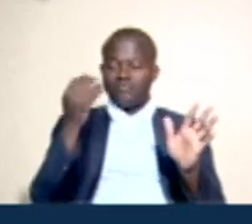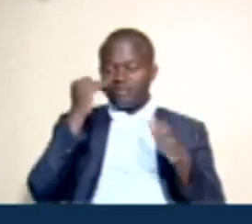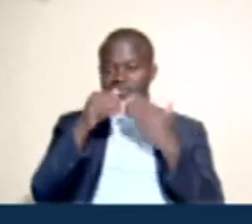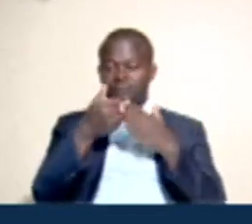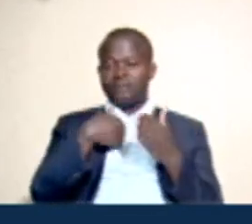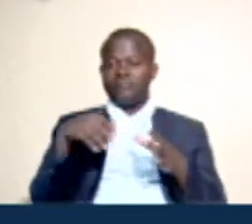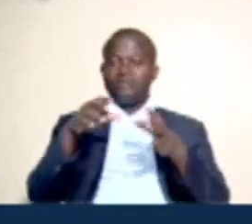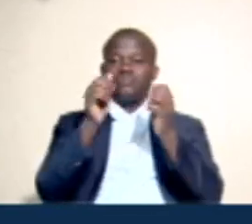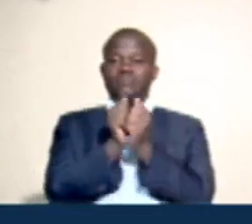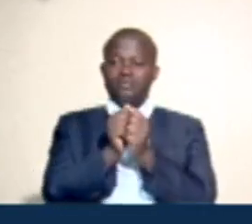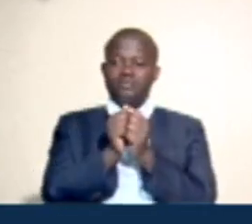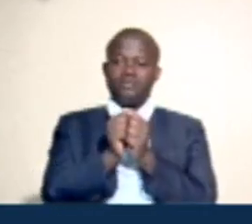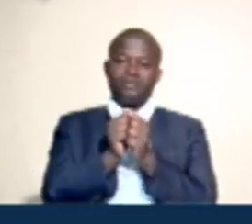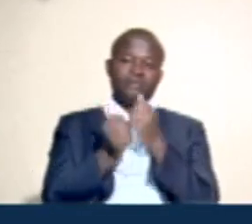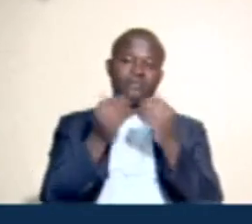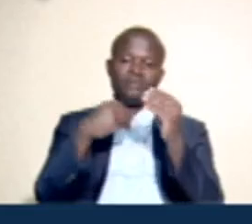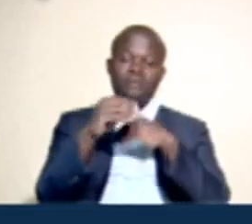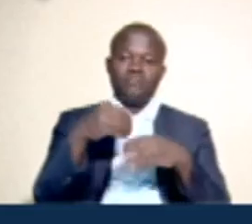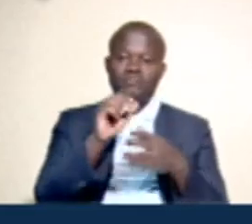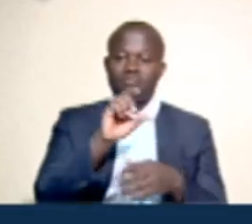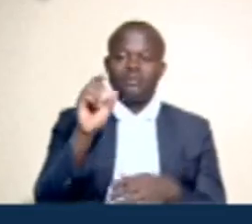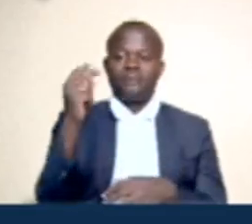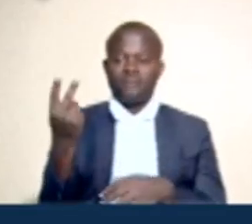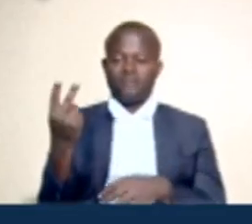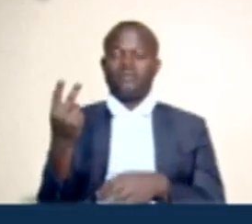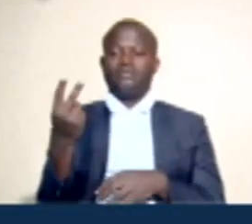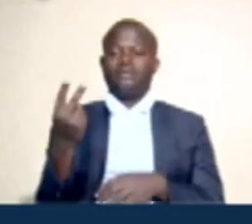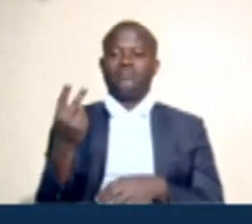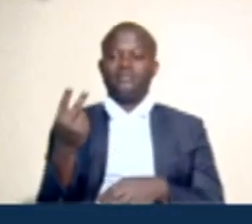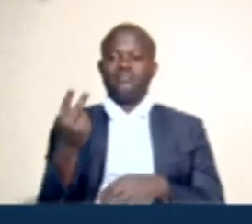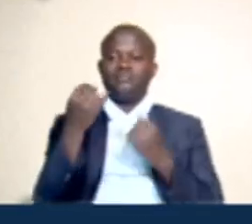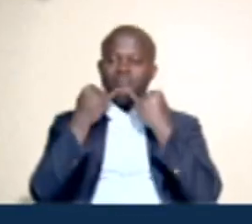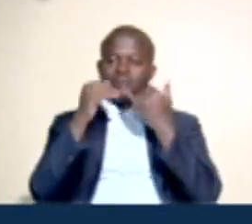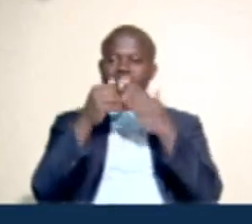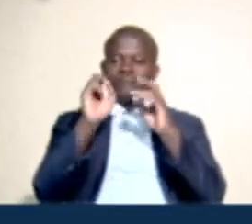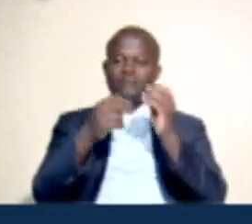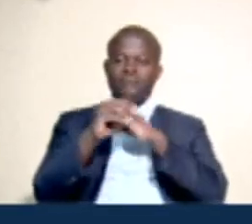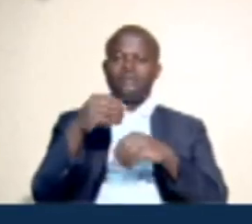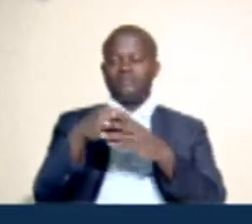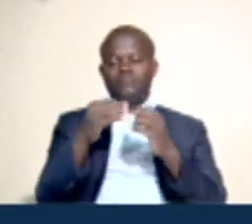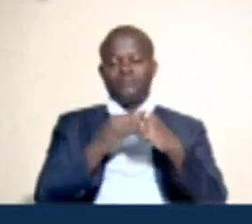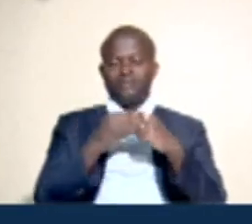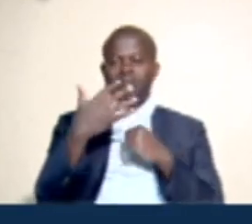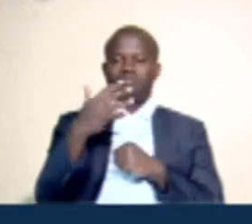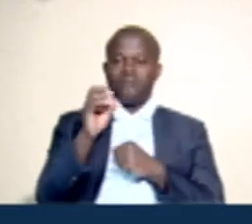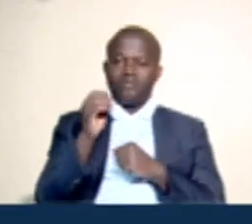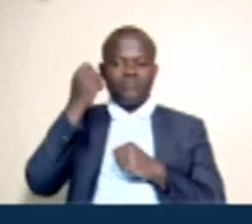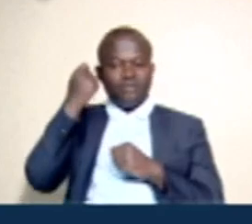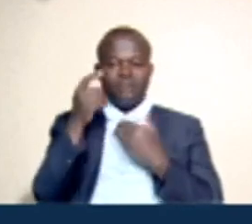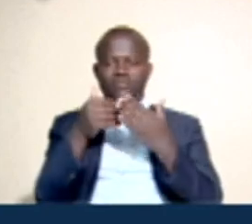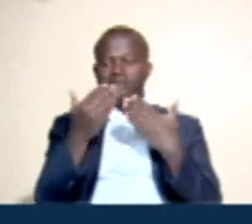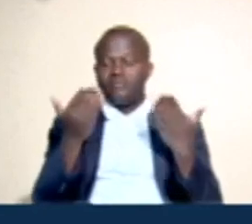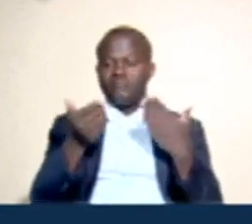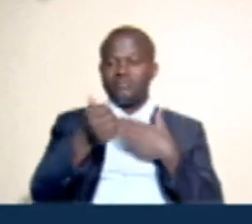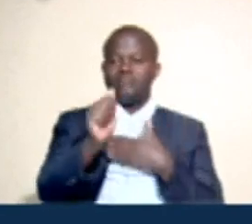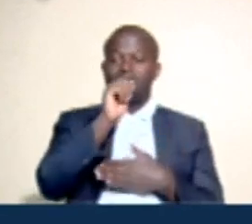afite imifuka 10 byibuze arayicuruza ibyumweru 2. Bamubwiye ngo ayigurishe 850. Ubwo se noneho